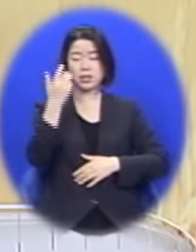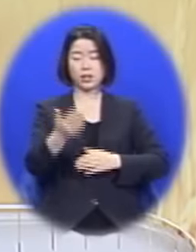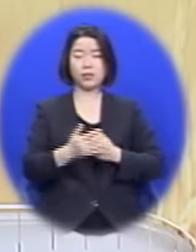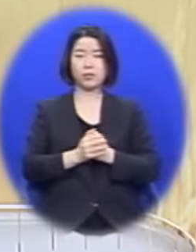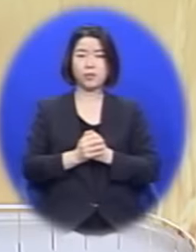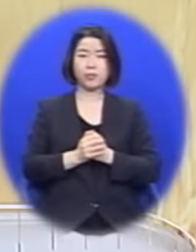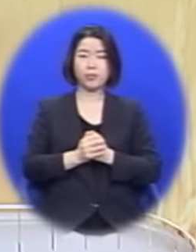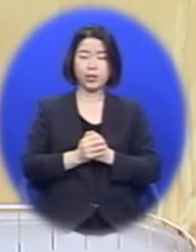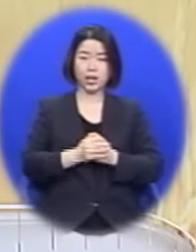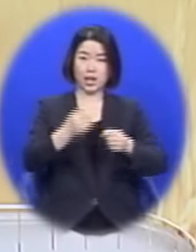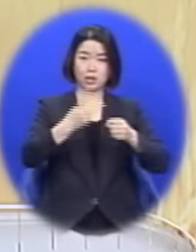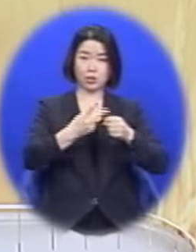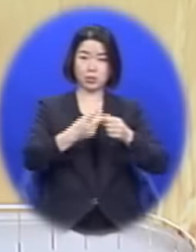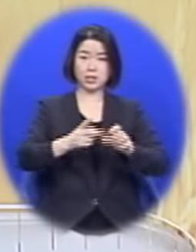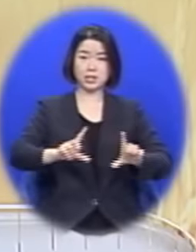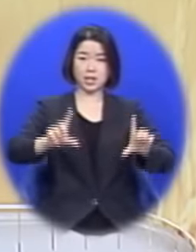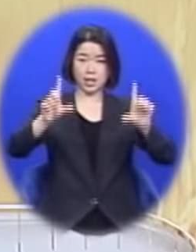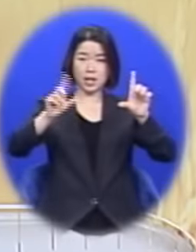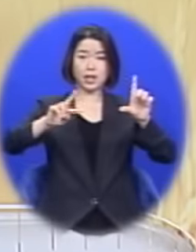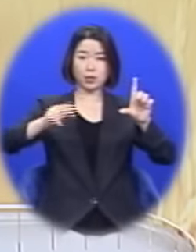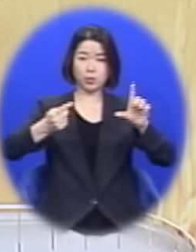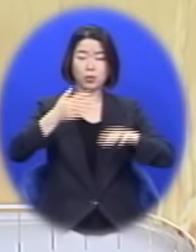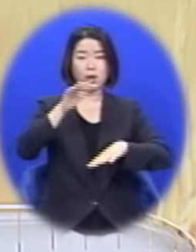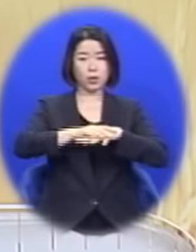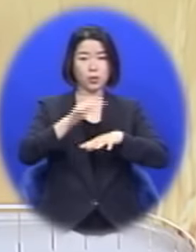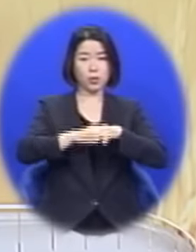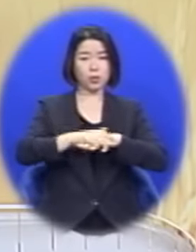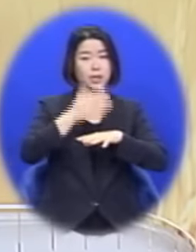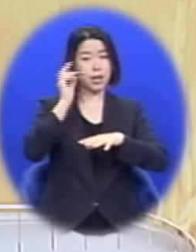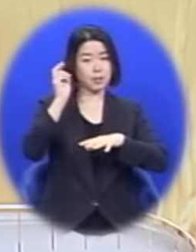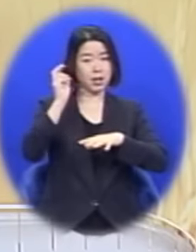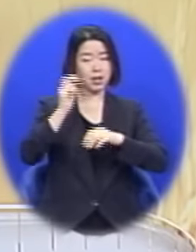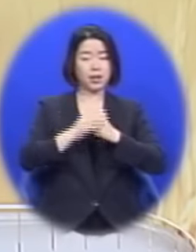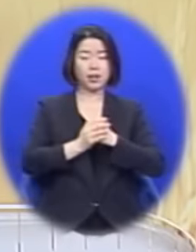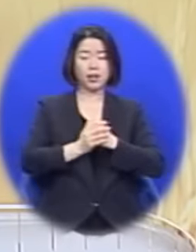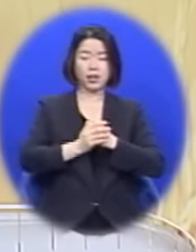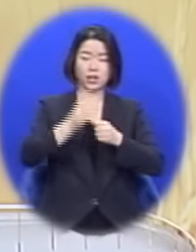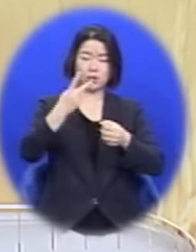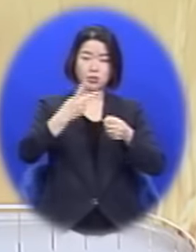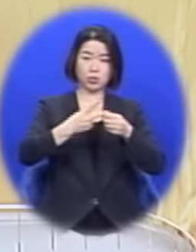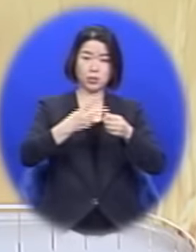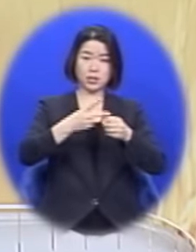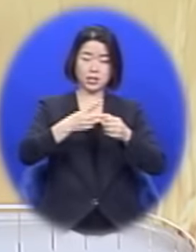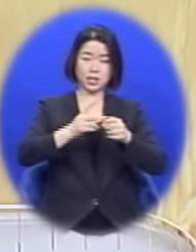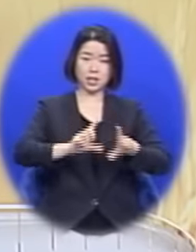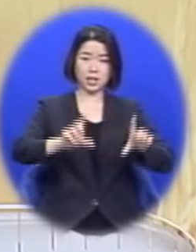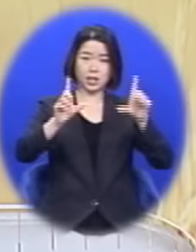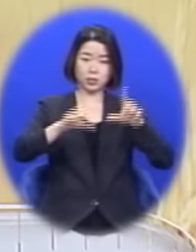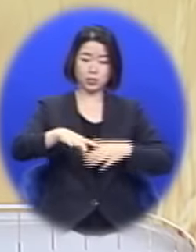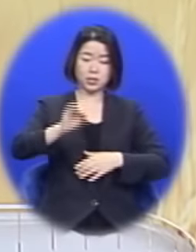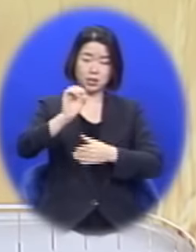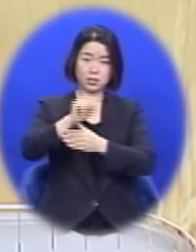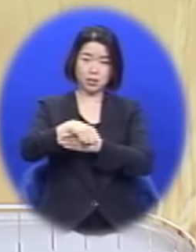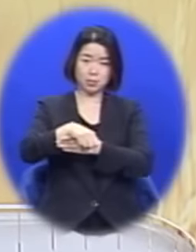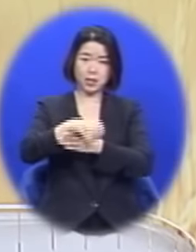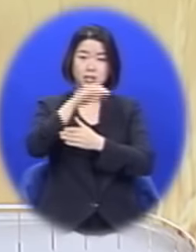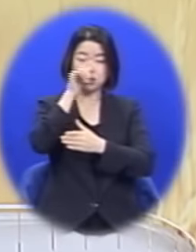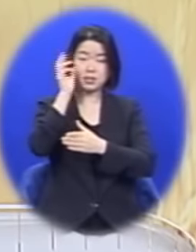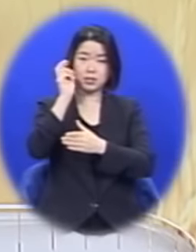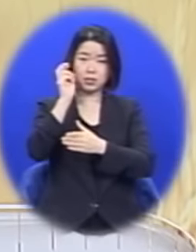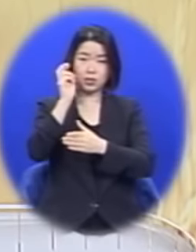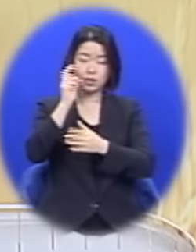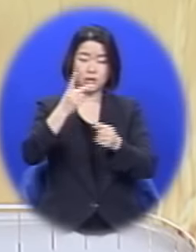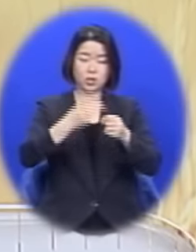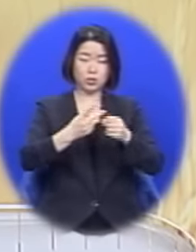그들이 두 번째 해에도 농사를 지었겠지요. 그리고 둘째 해에도 첫 열매가 맺었겠지요. 그 둘째